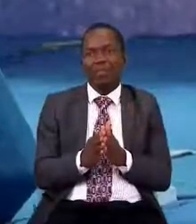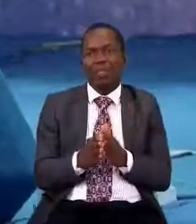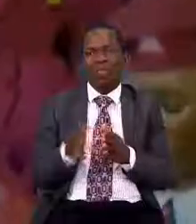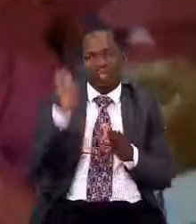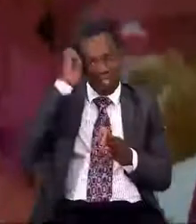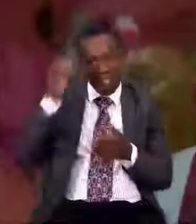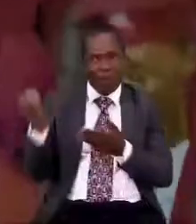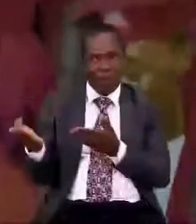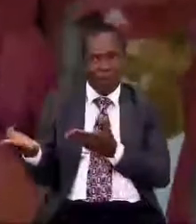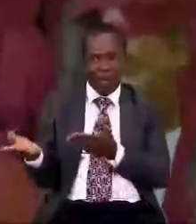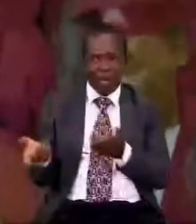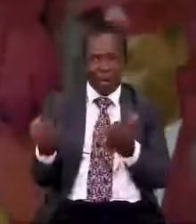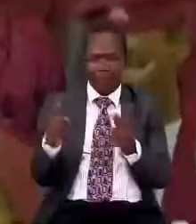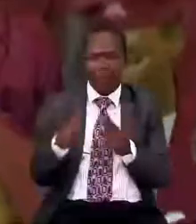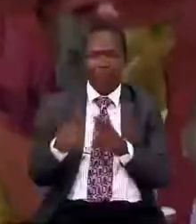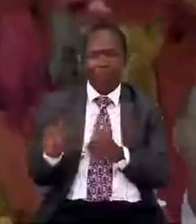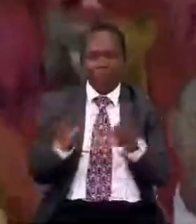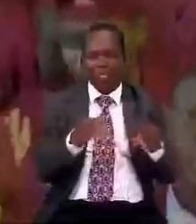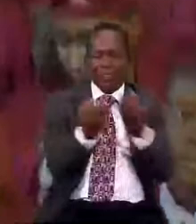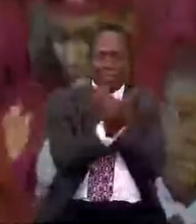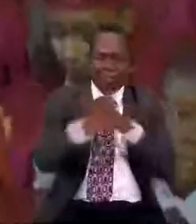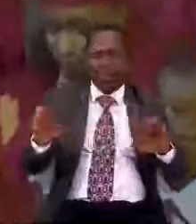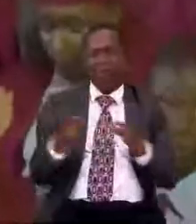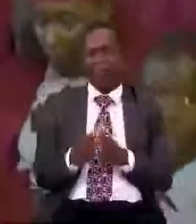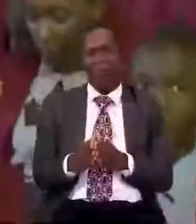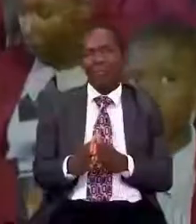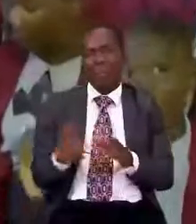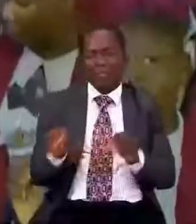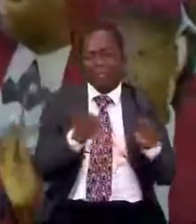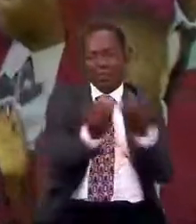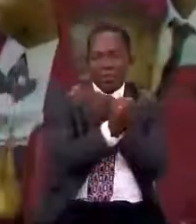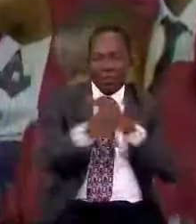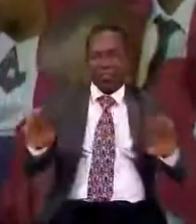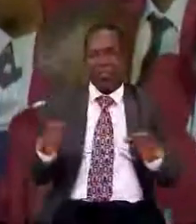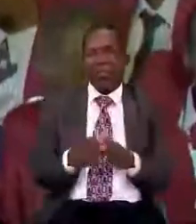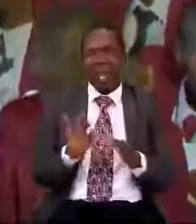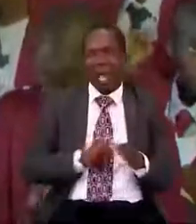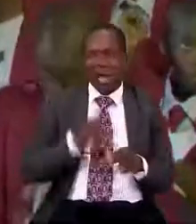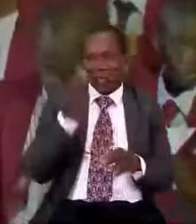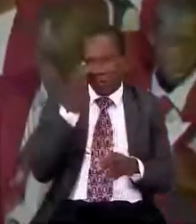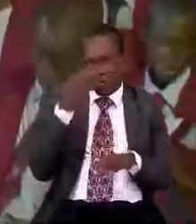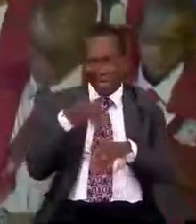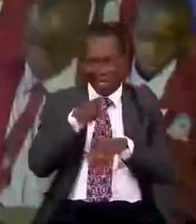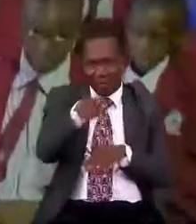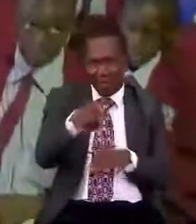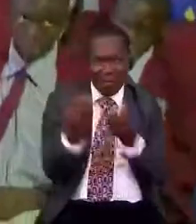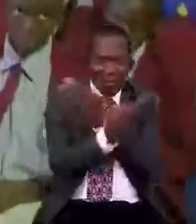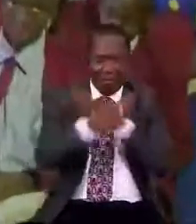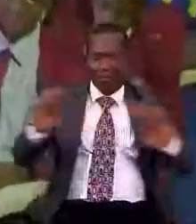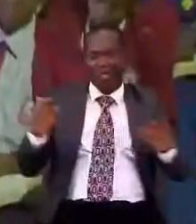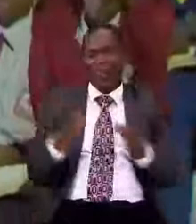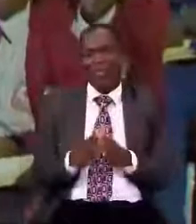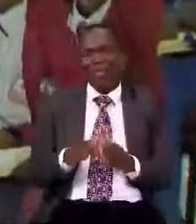affranchi. Je vous regarde là-bas, vous serez libéré. Tout ce qui vous lie, toutes les chaînes qui vous